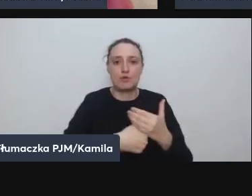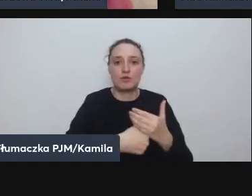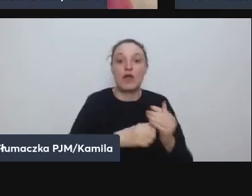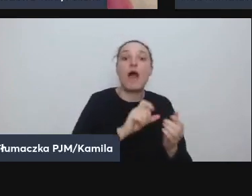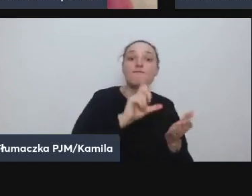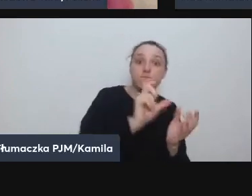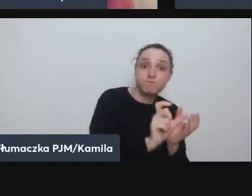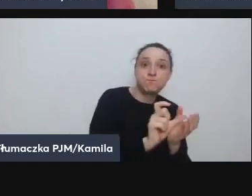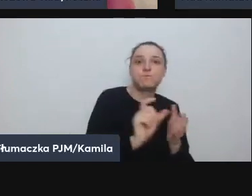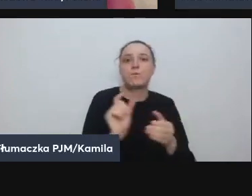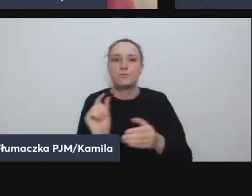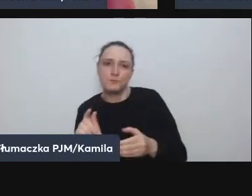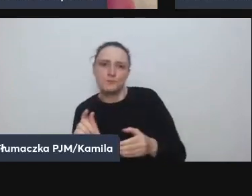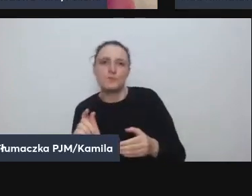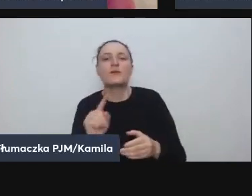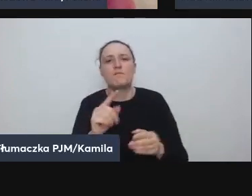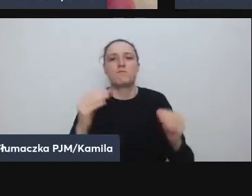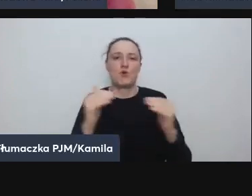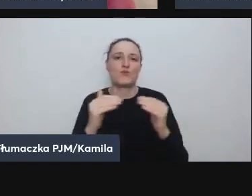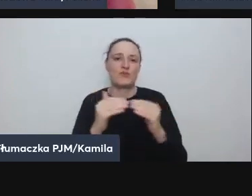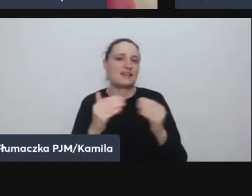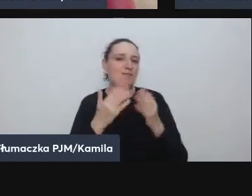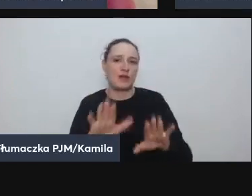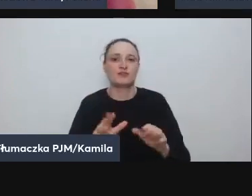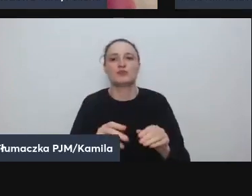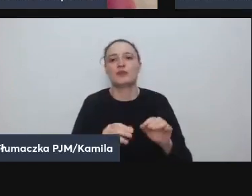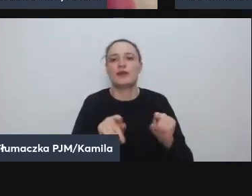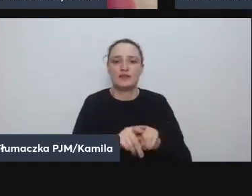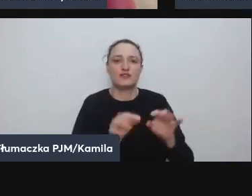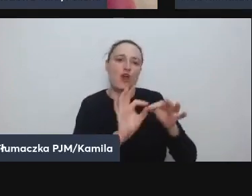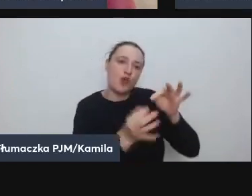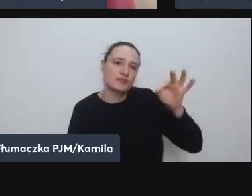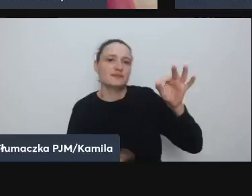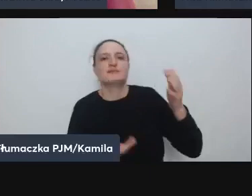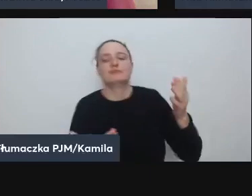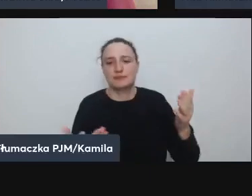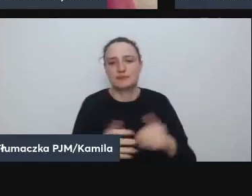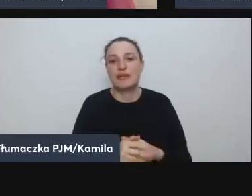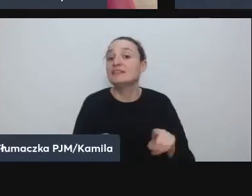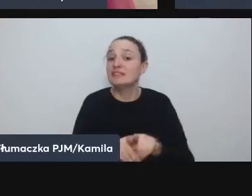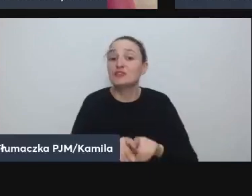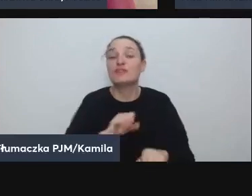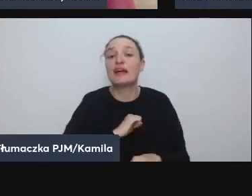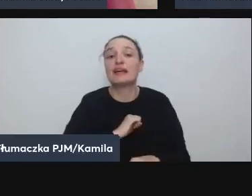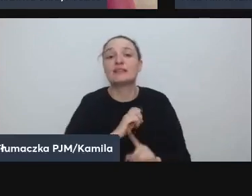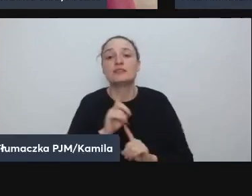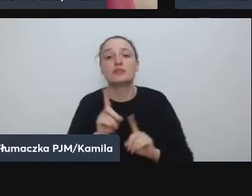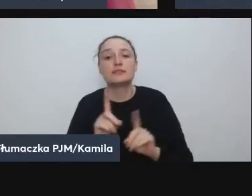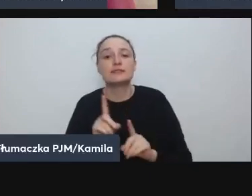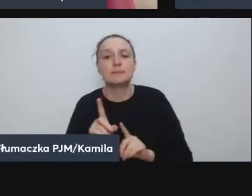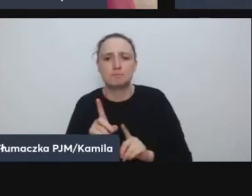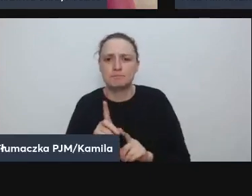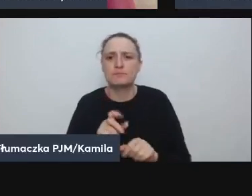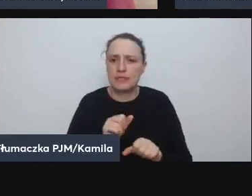najmniejszy tampon do porównania sobie. Oczywiście rozwijamy. Czasem fajnie jest też, jak są takie, że